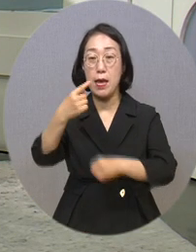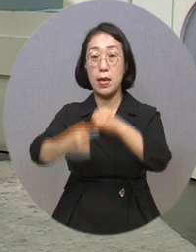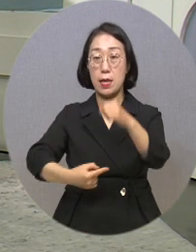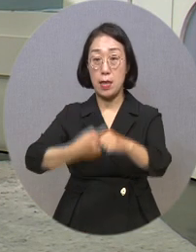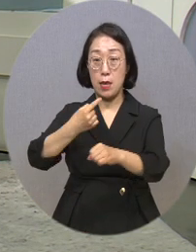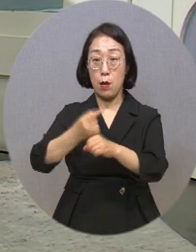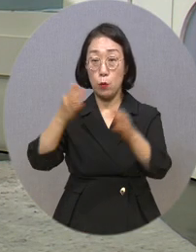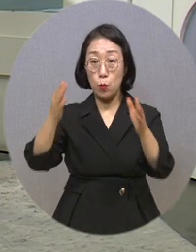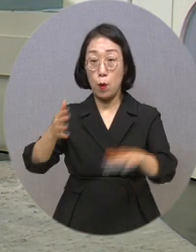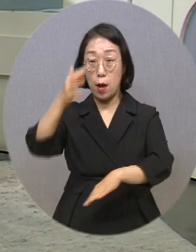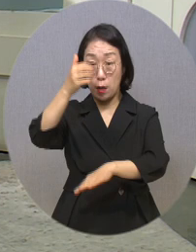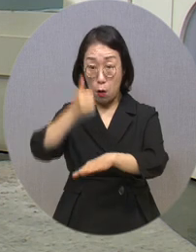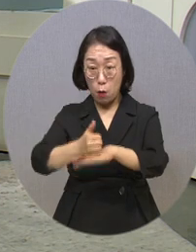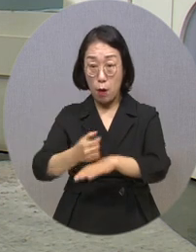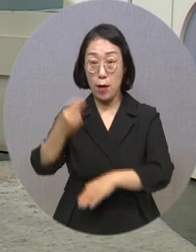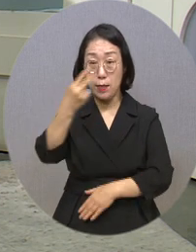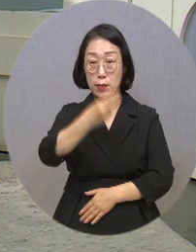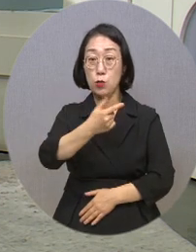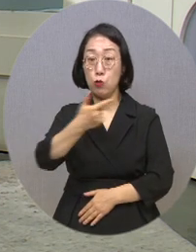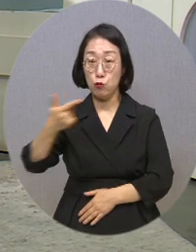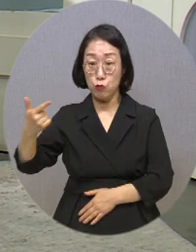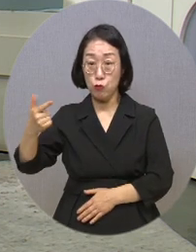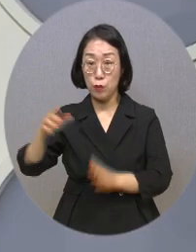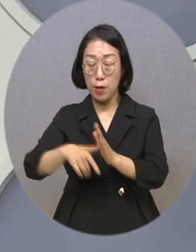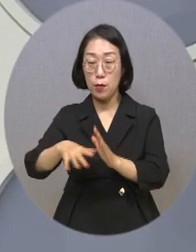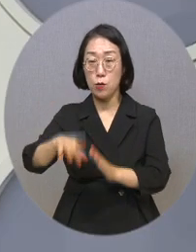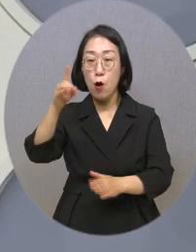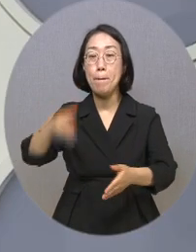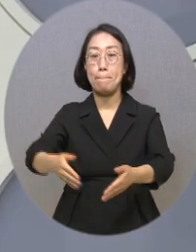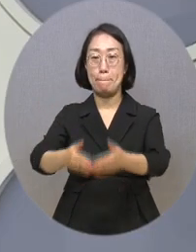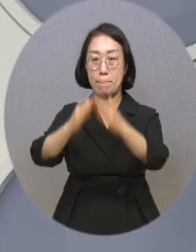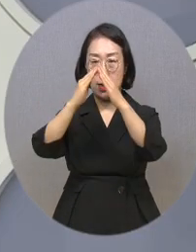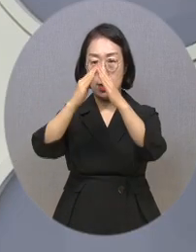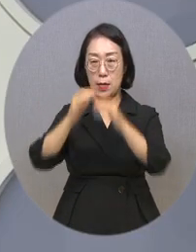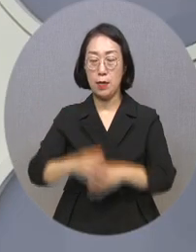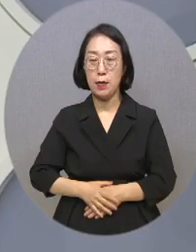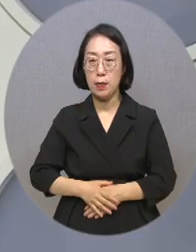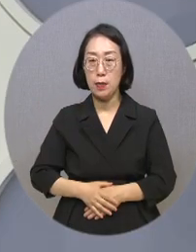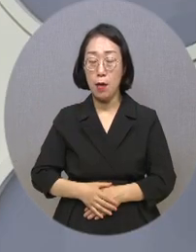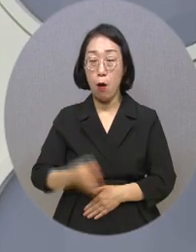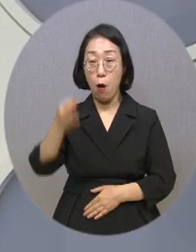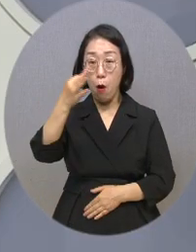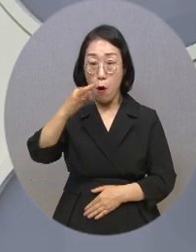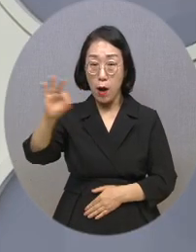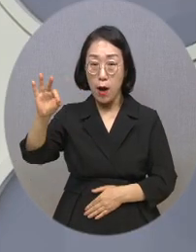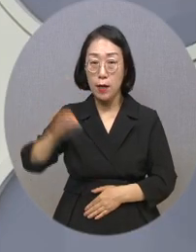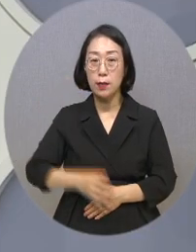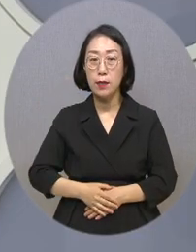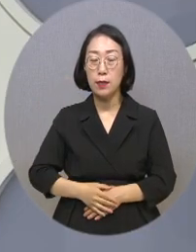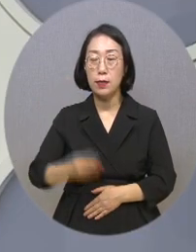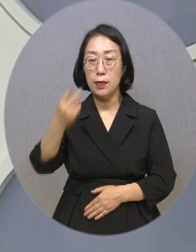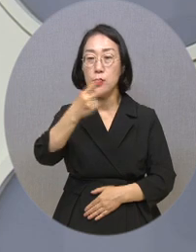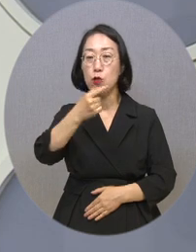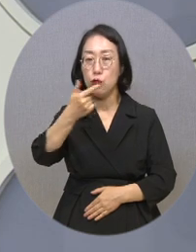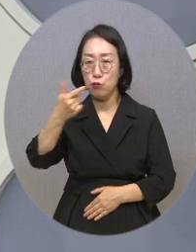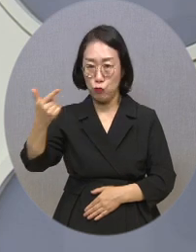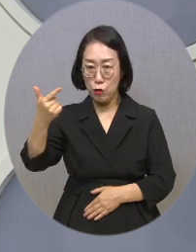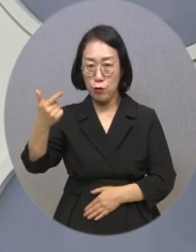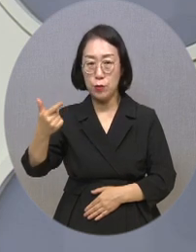한 결과로 2006년에 만들어졌고요. 인간은 2006년 12월에 돼서 지금에